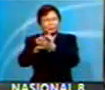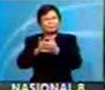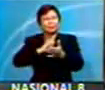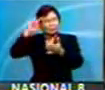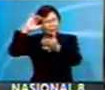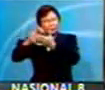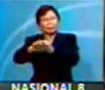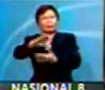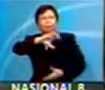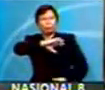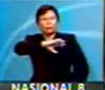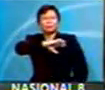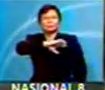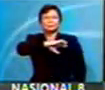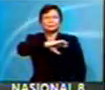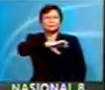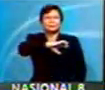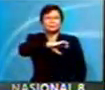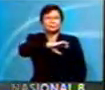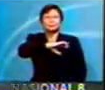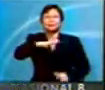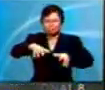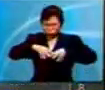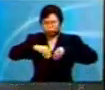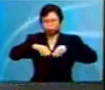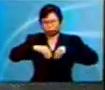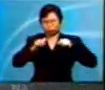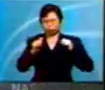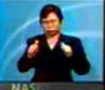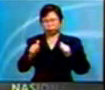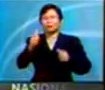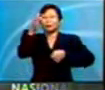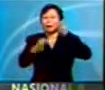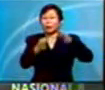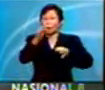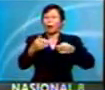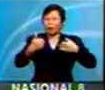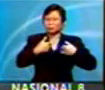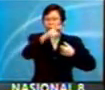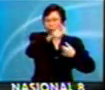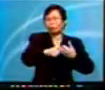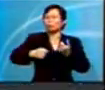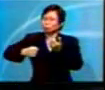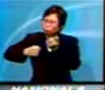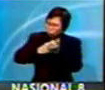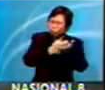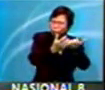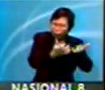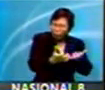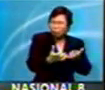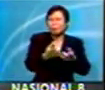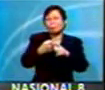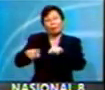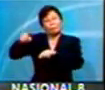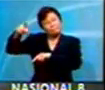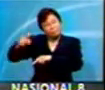polis diraja menerima dengan baik kalau ada pihak nak menyumbang tetapi